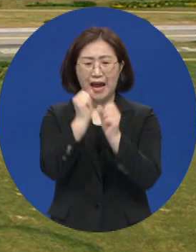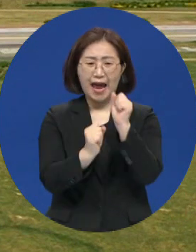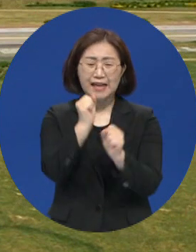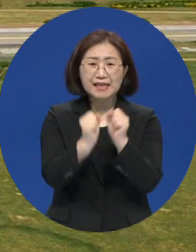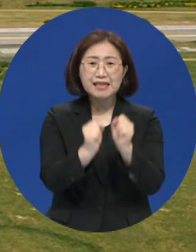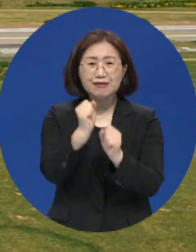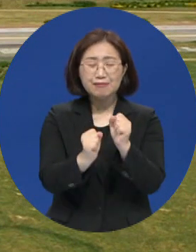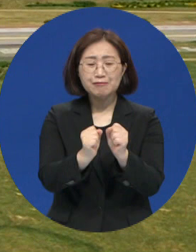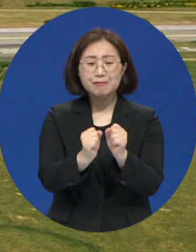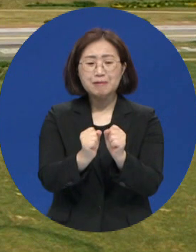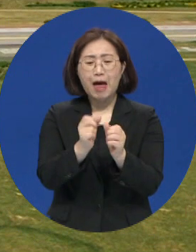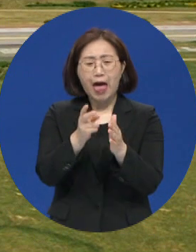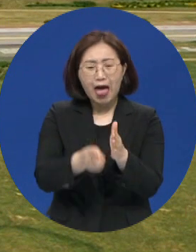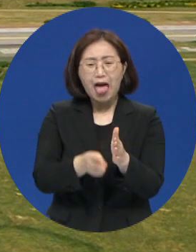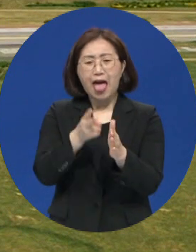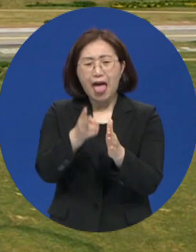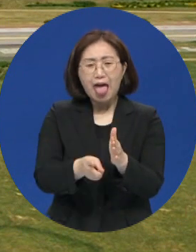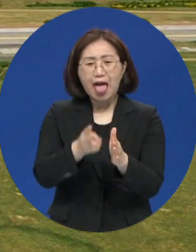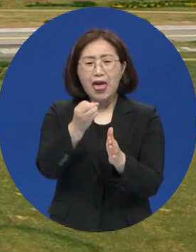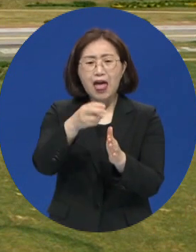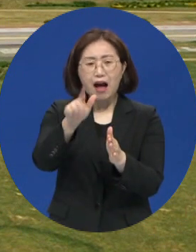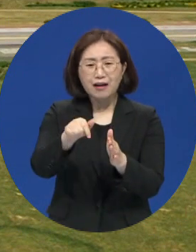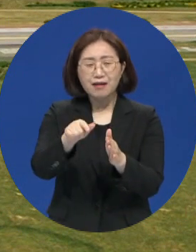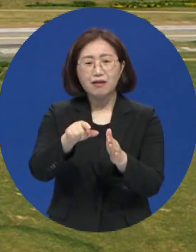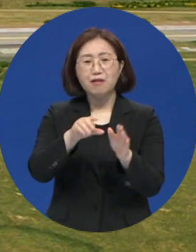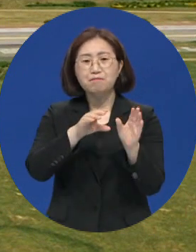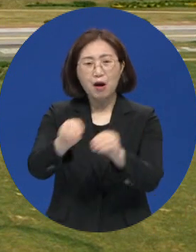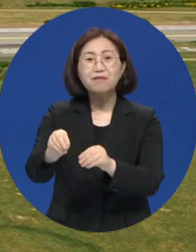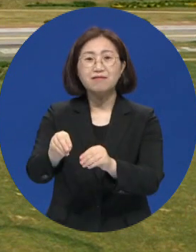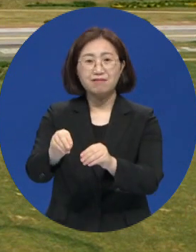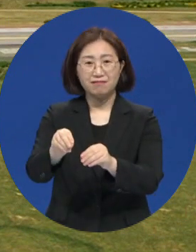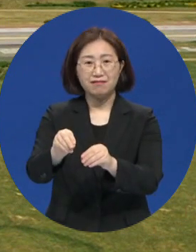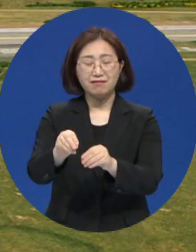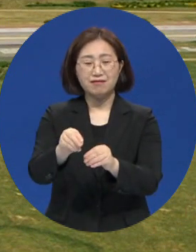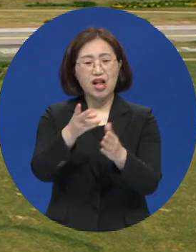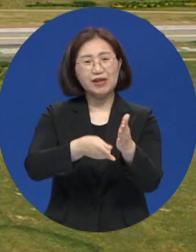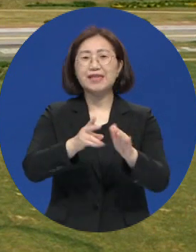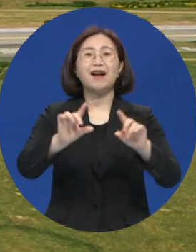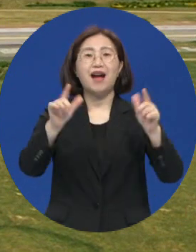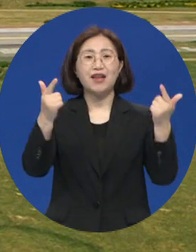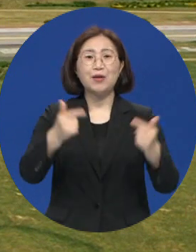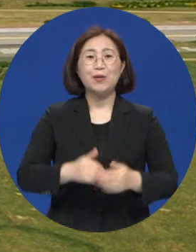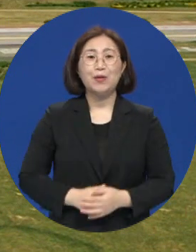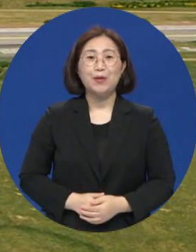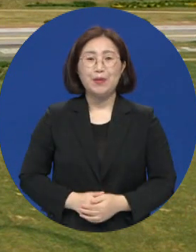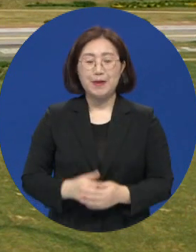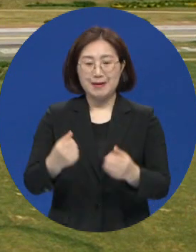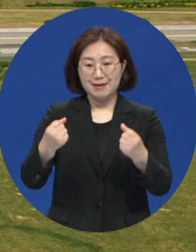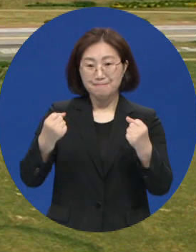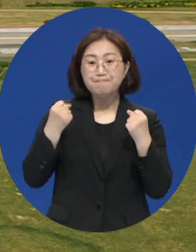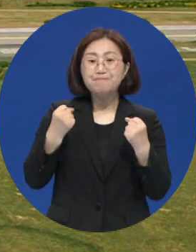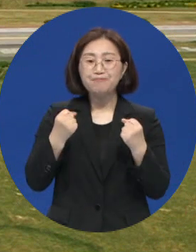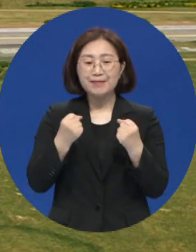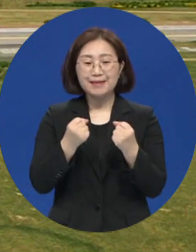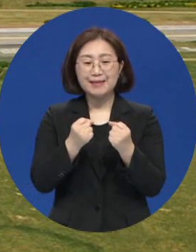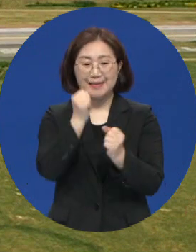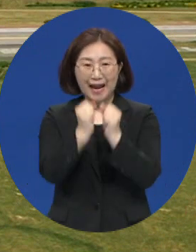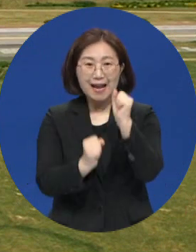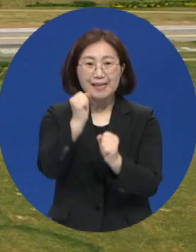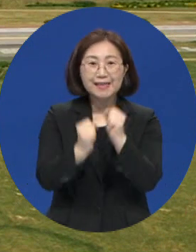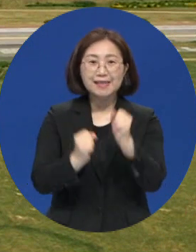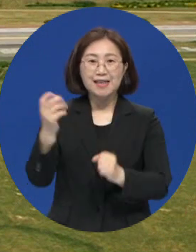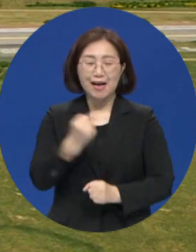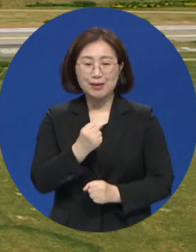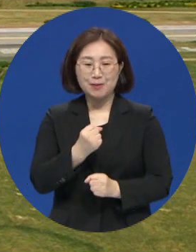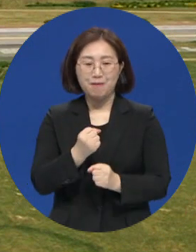달고 다음 역에서 인해 운행을 마칠 열차가 아니라 힘찬 엔진을 달고